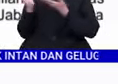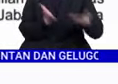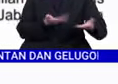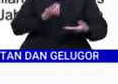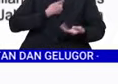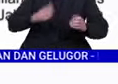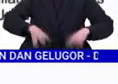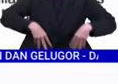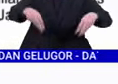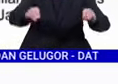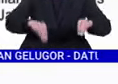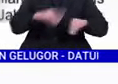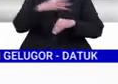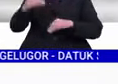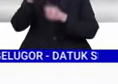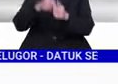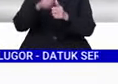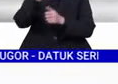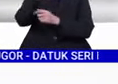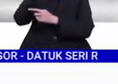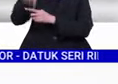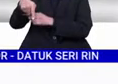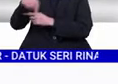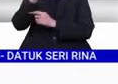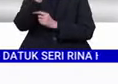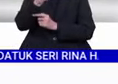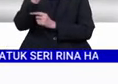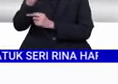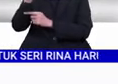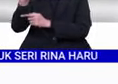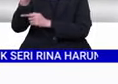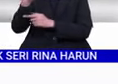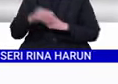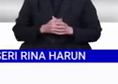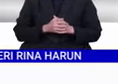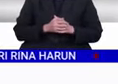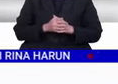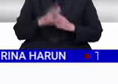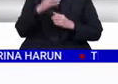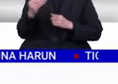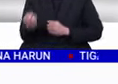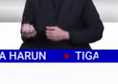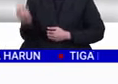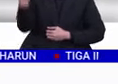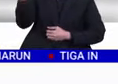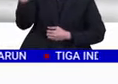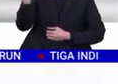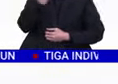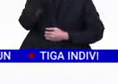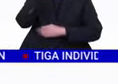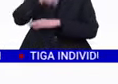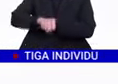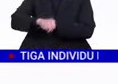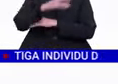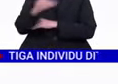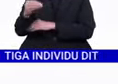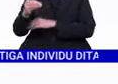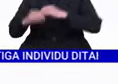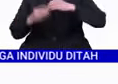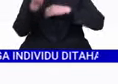dan mengikuti sop Kementerian Kesehatan kyb Majlis berbuka puasa Moore dan Sawo juga